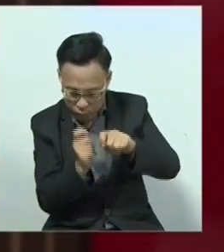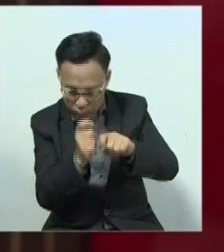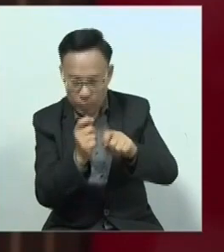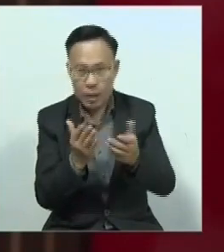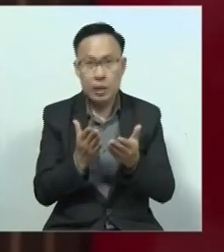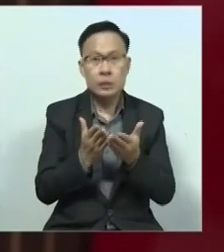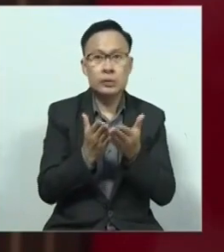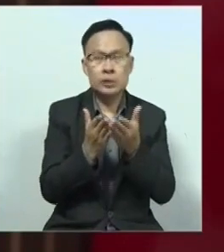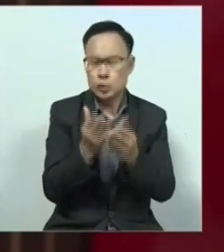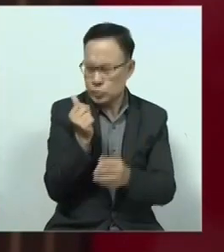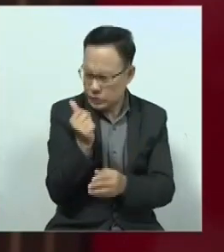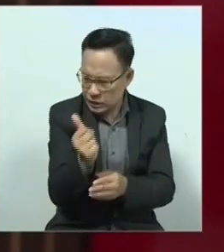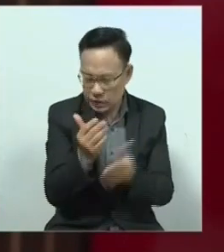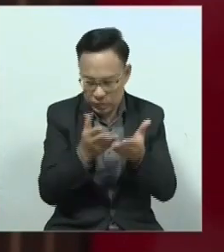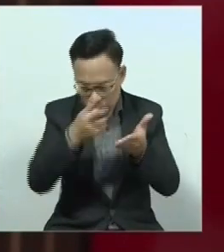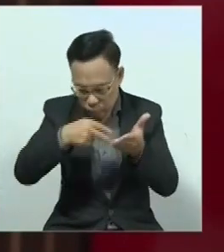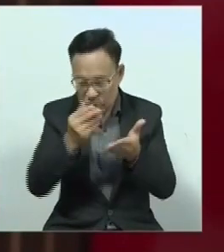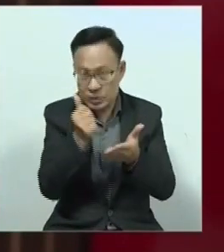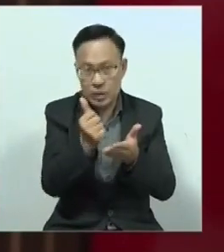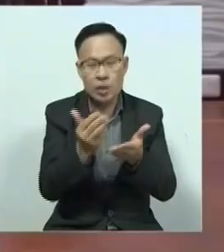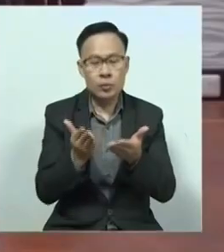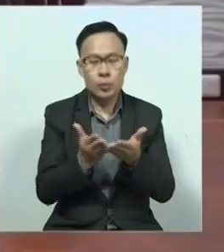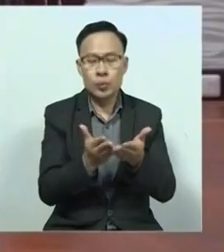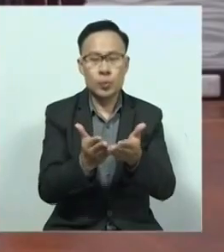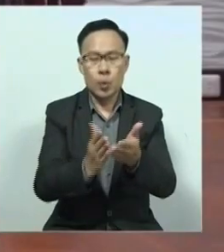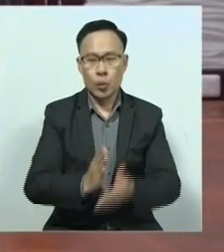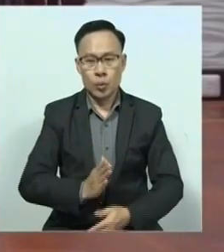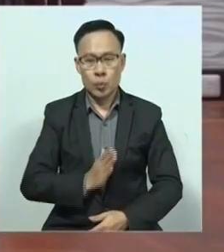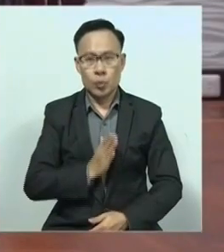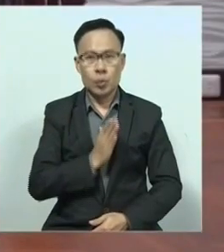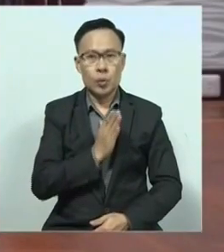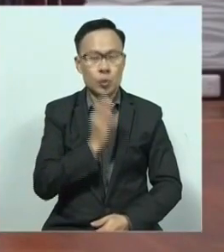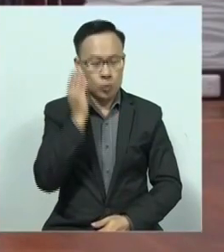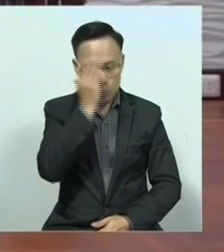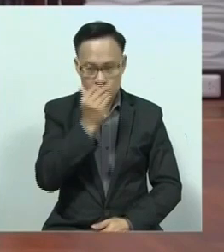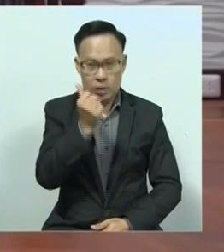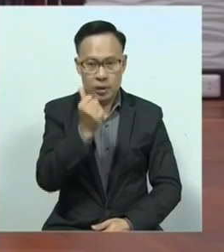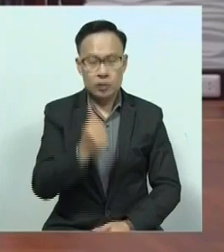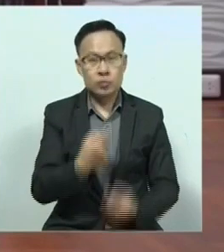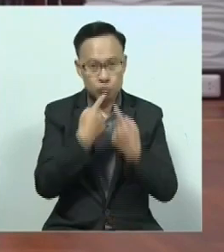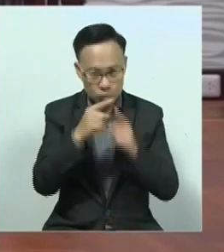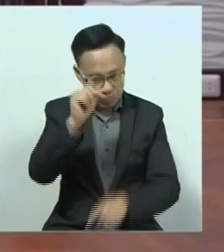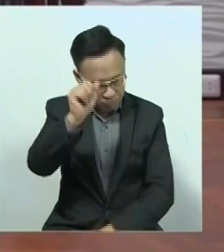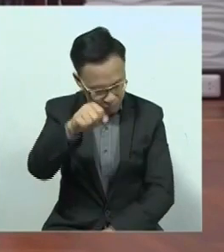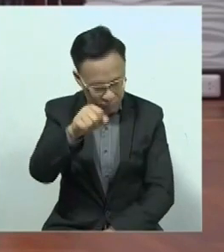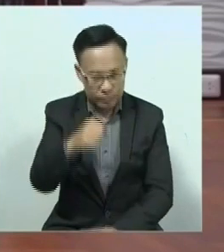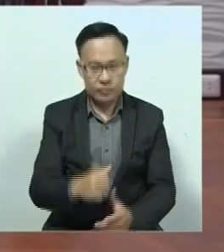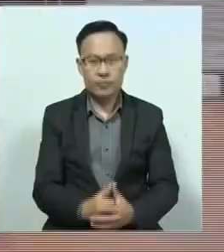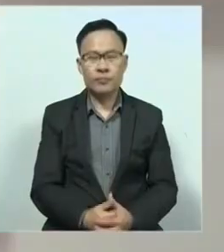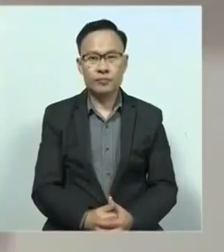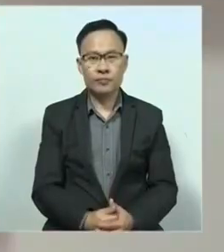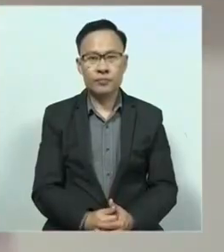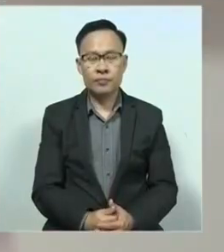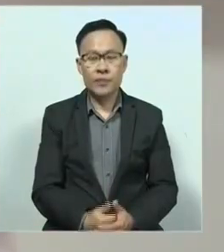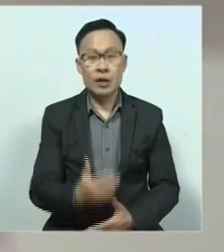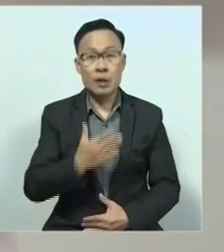ะออกมาอยู่ในลำน้ำเจ้าพระยาได้อย่างสง่างามนะคะ ถูกต้องครับคุณสายตัดแสงครับต้องเราต้